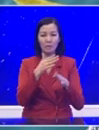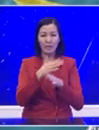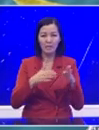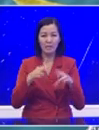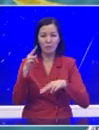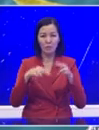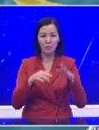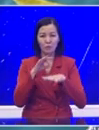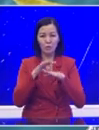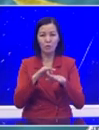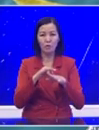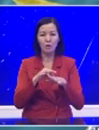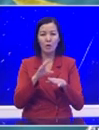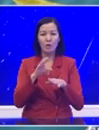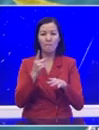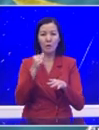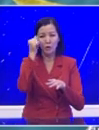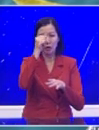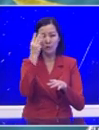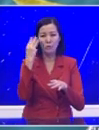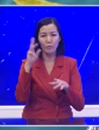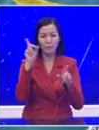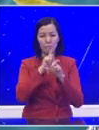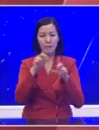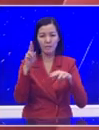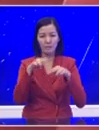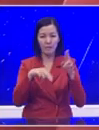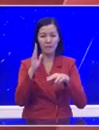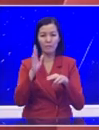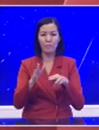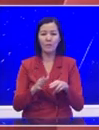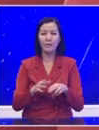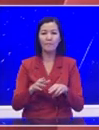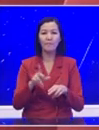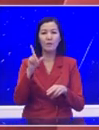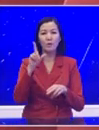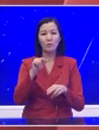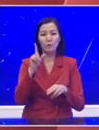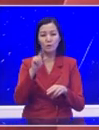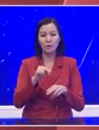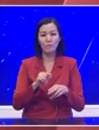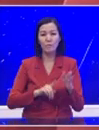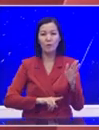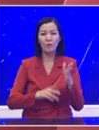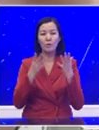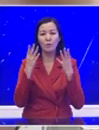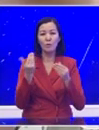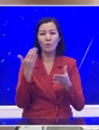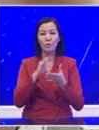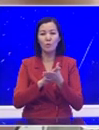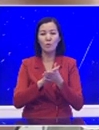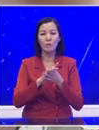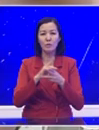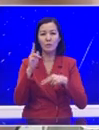жүргізіп жатырмыз. Сонда облыста бір жылда 30-ға жуық мектеп салынады. Дүйсенбіде премьер-министрге таныстырылатын құрылыс нысандары